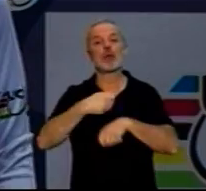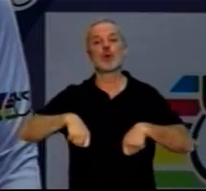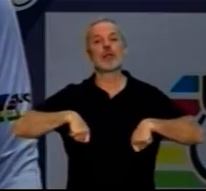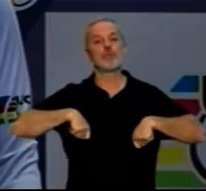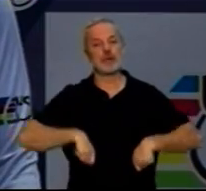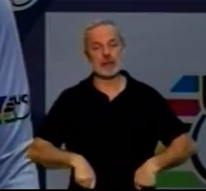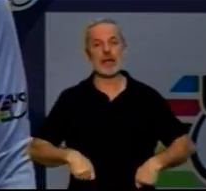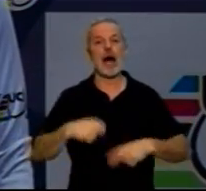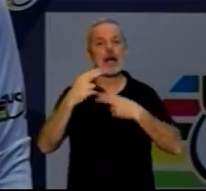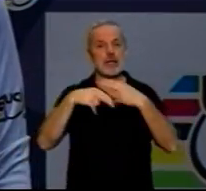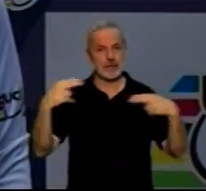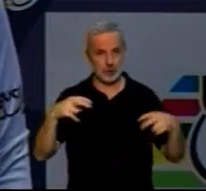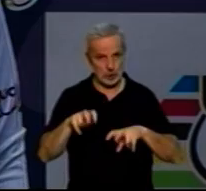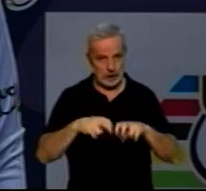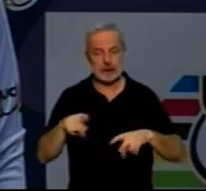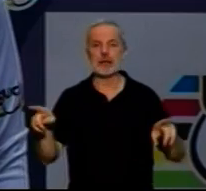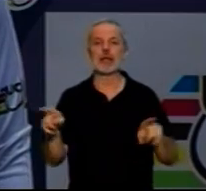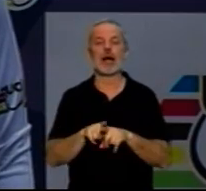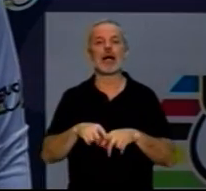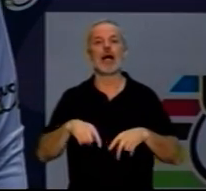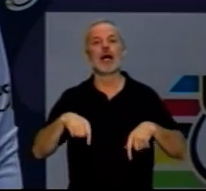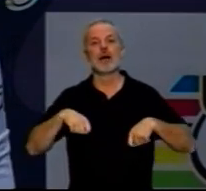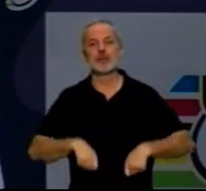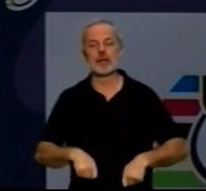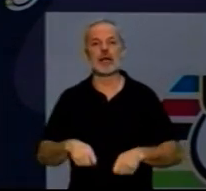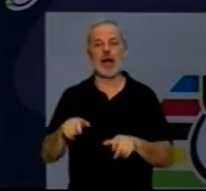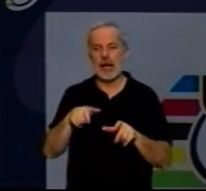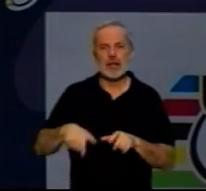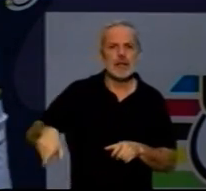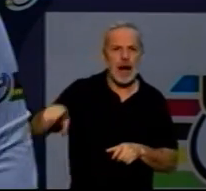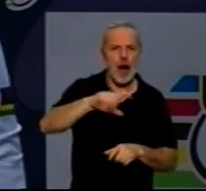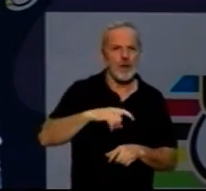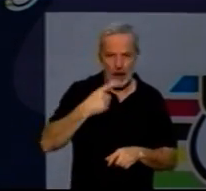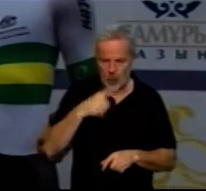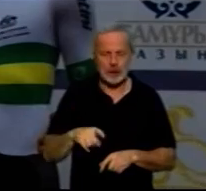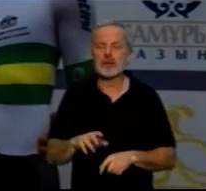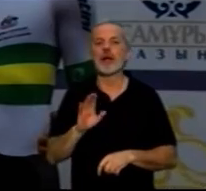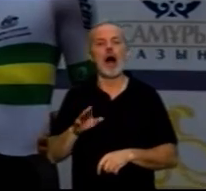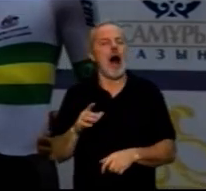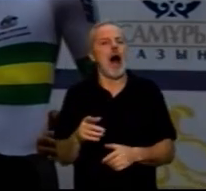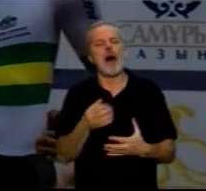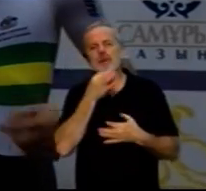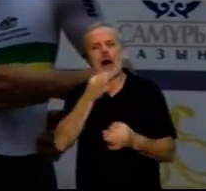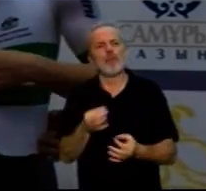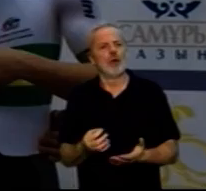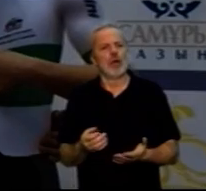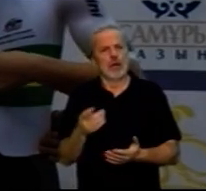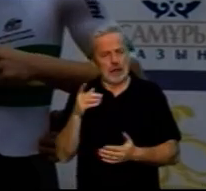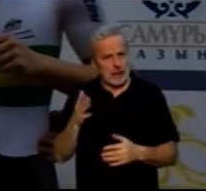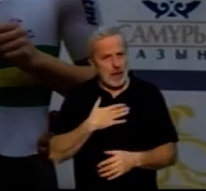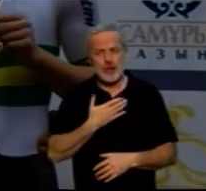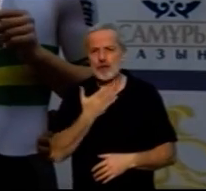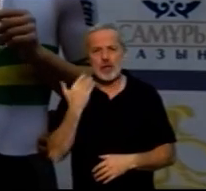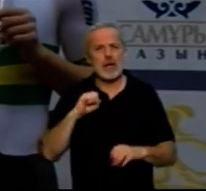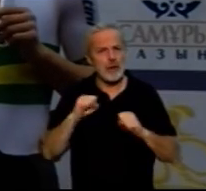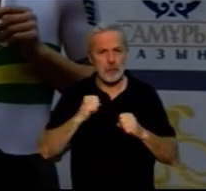UCI. Jak je vůbec možné, že Česká dráha je pořád úspěšná, přestože u nás je čím dál tím méně kde jezdit?